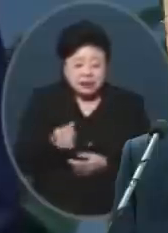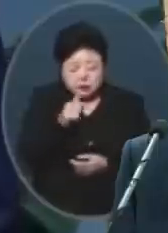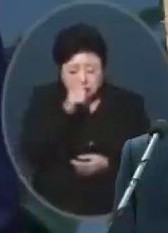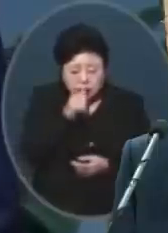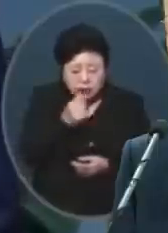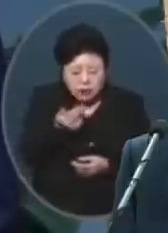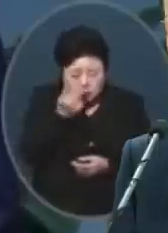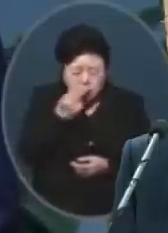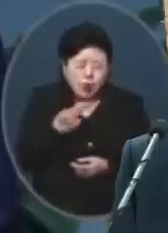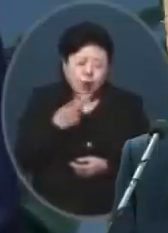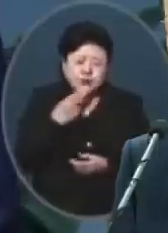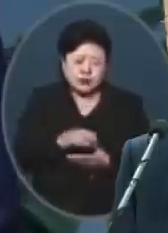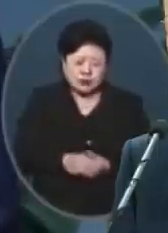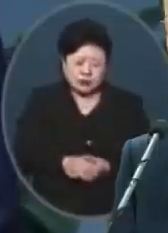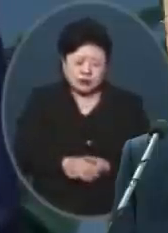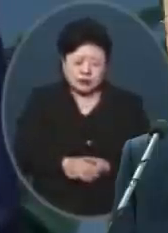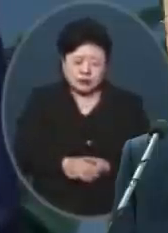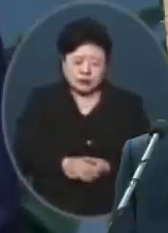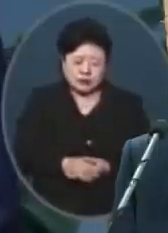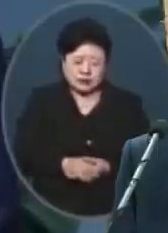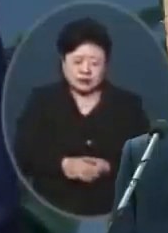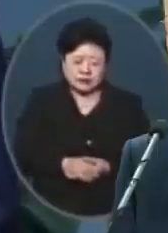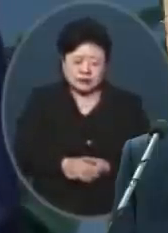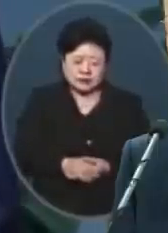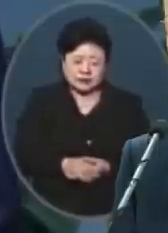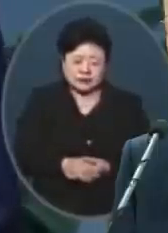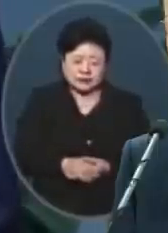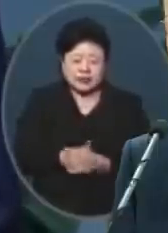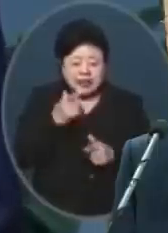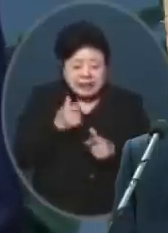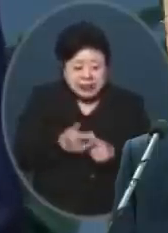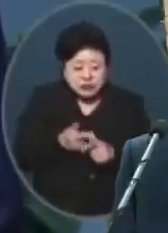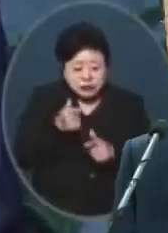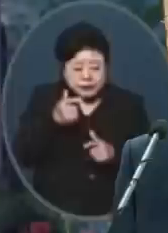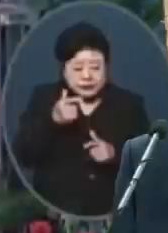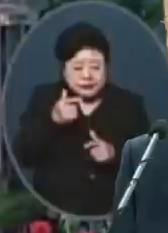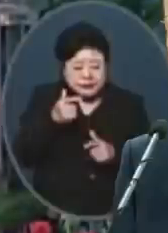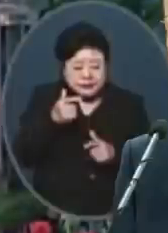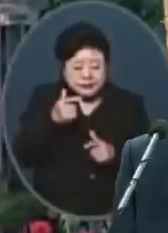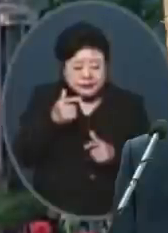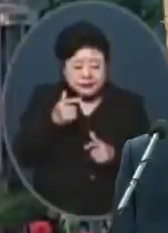가지고 있어도 생명은 없습니다 예수님은